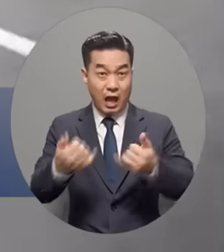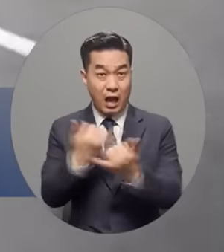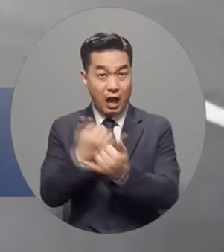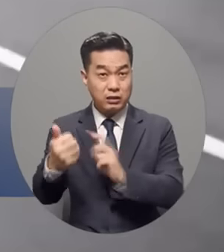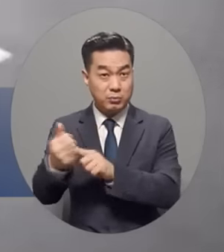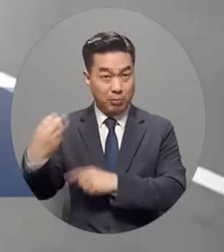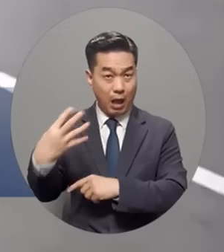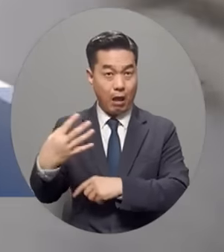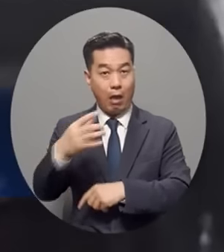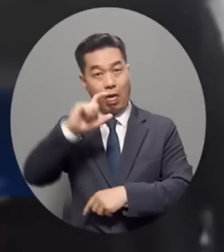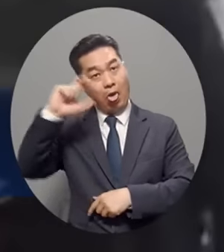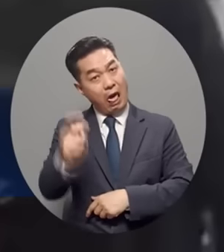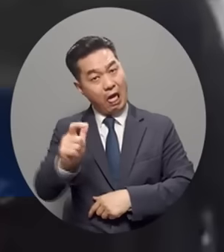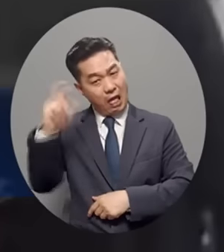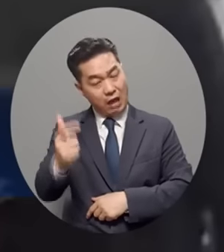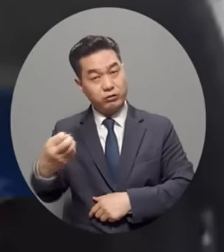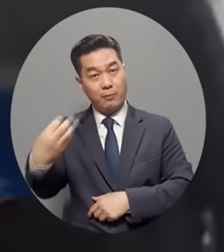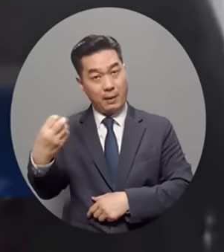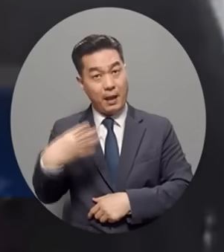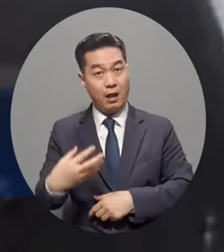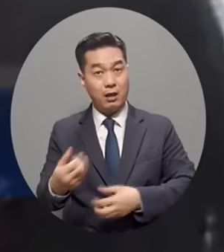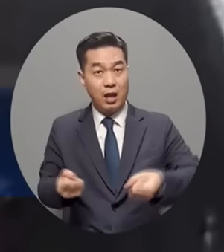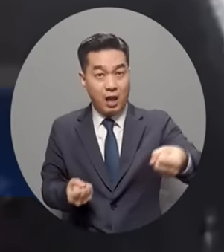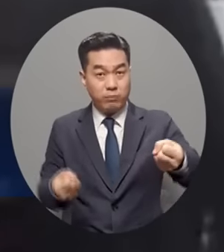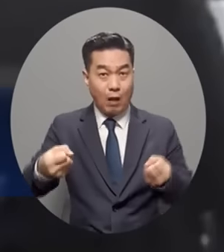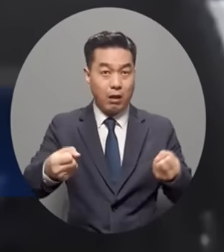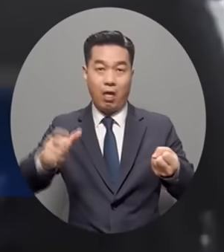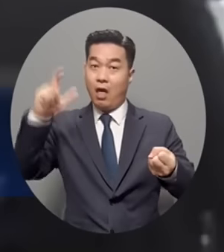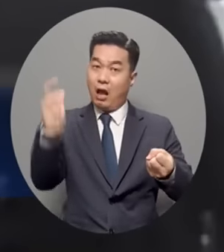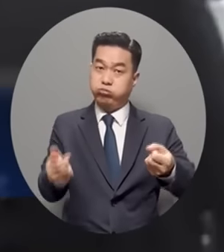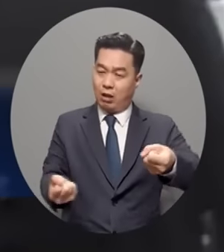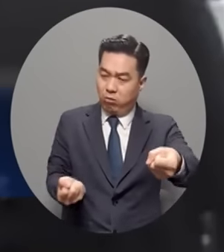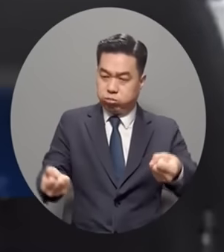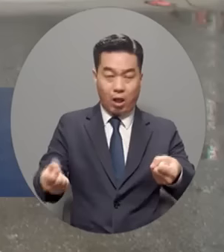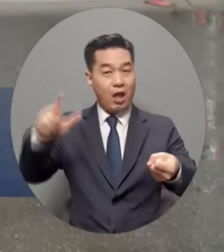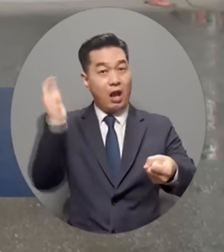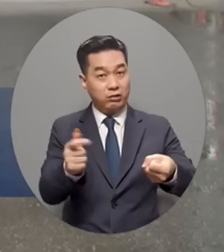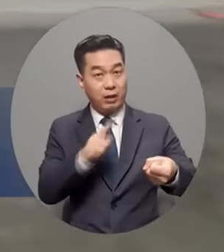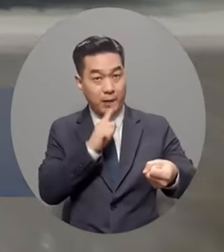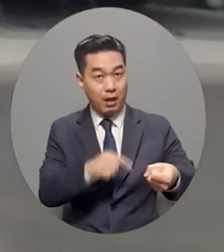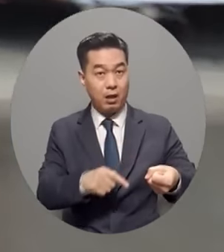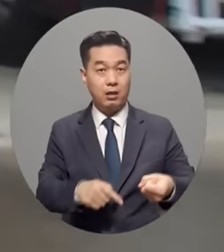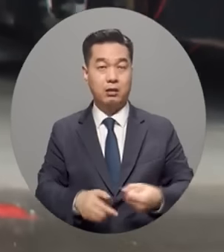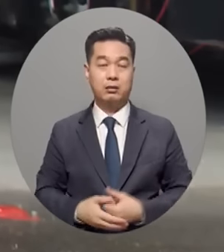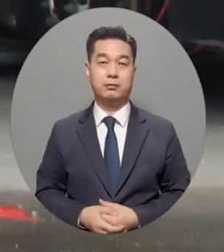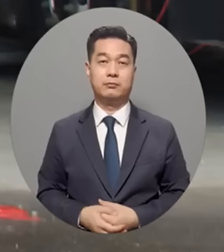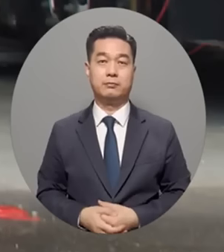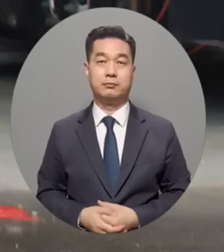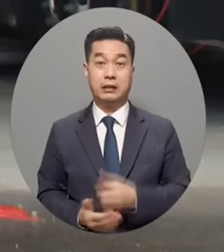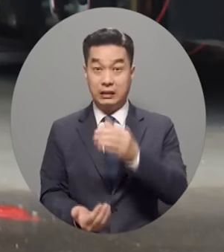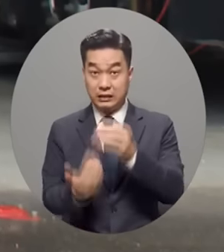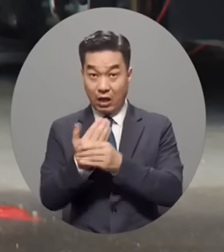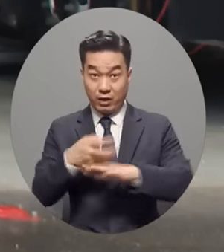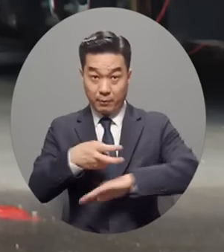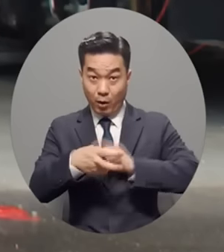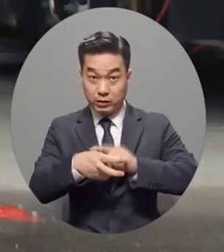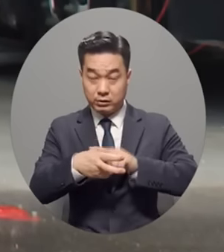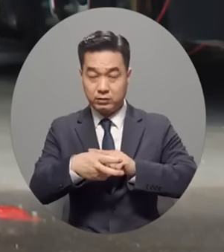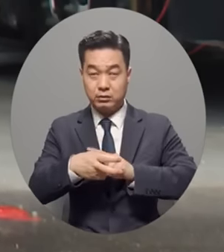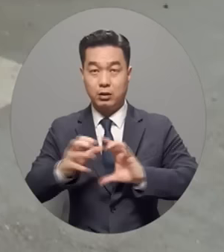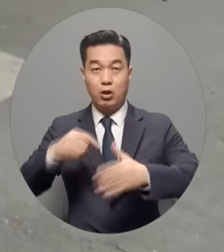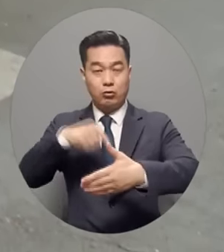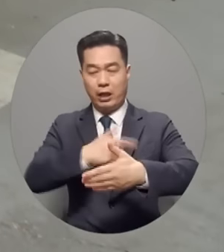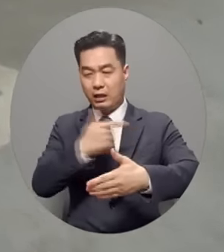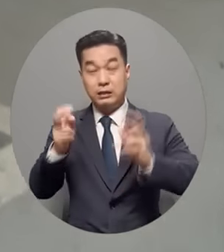안된다는 거예요 아주 한명이 핸들을려 했는데 핸들도 또 안된다 완전 통가지 사고난 버스는 국내 대기업이 만든